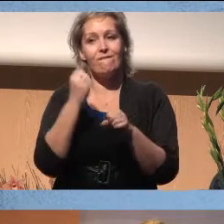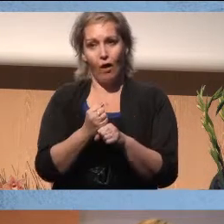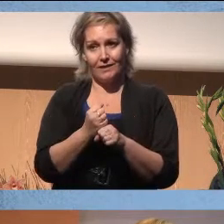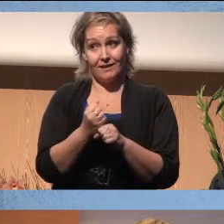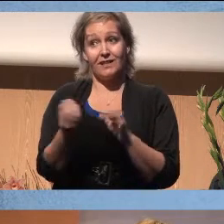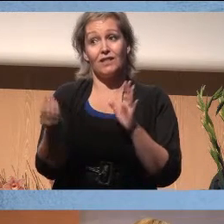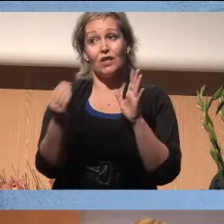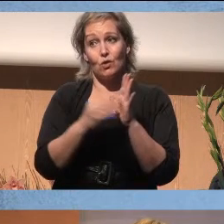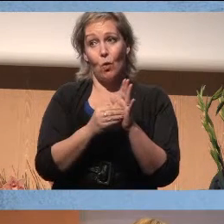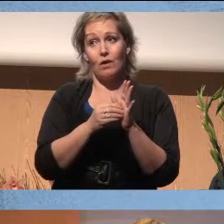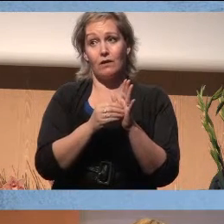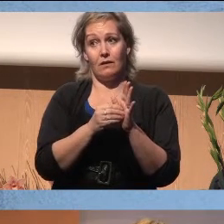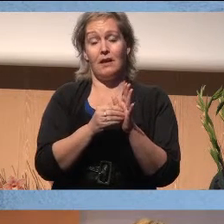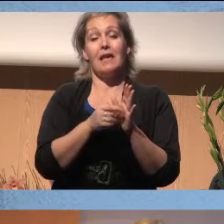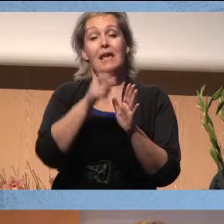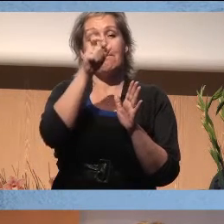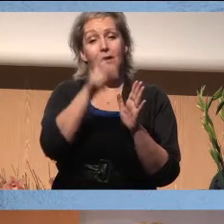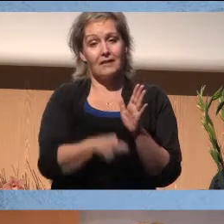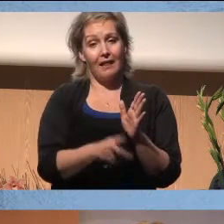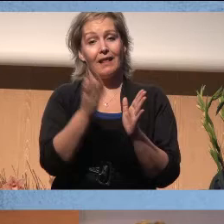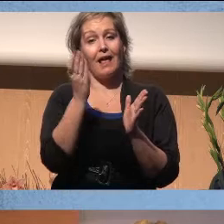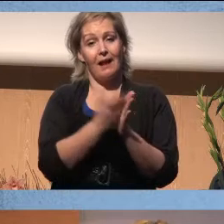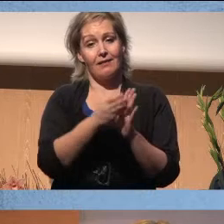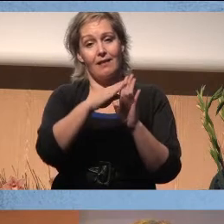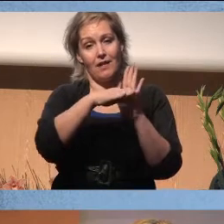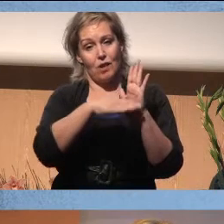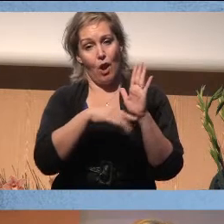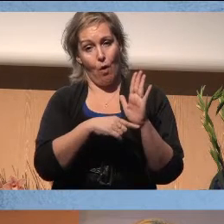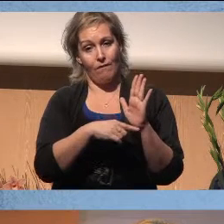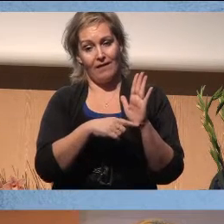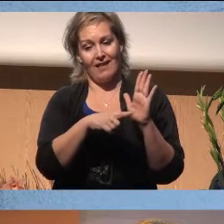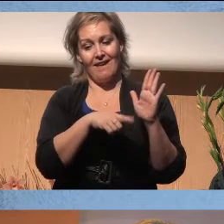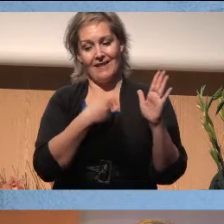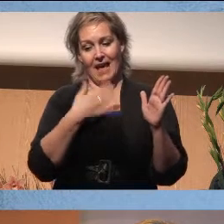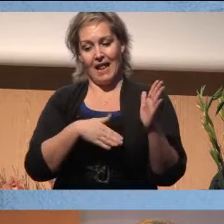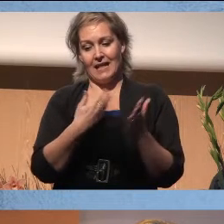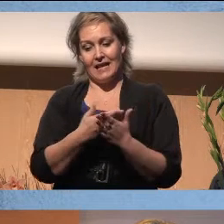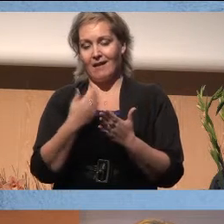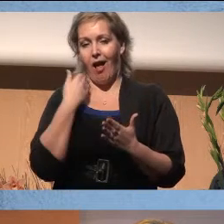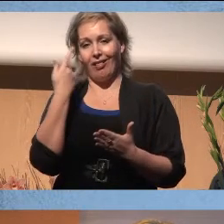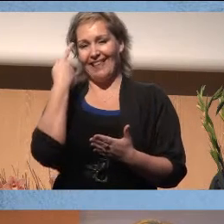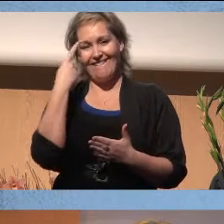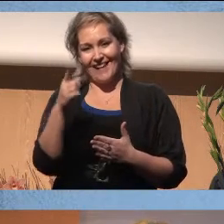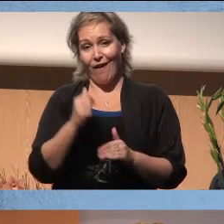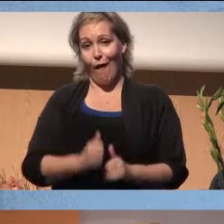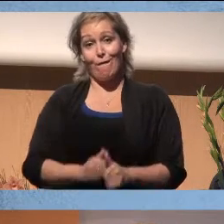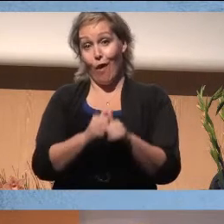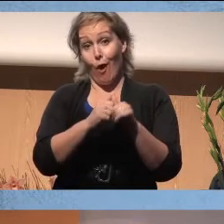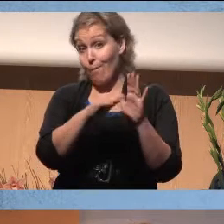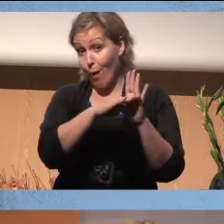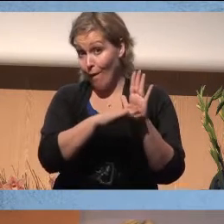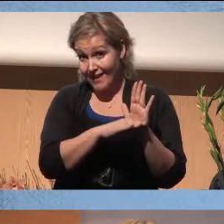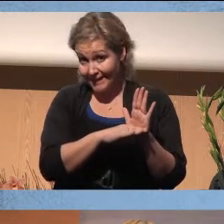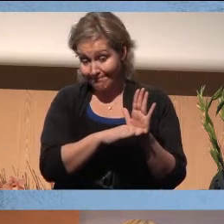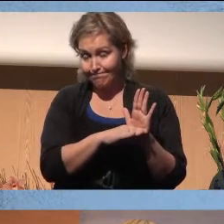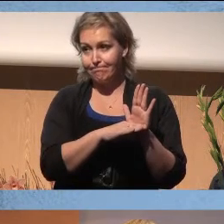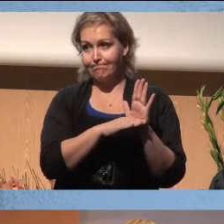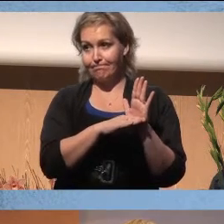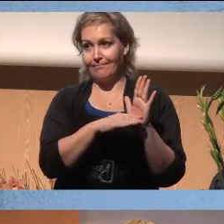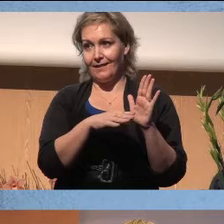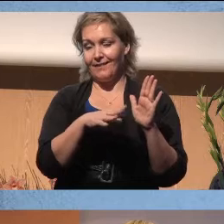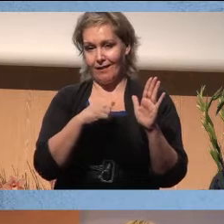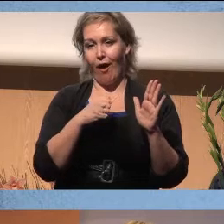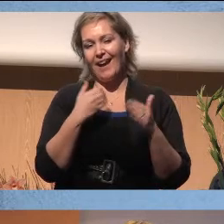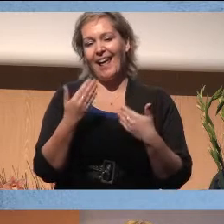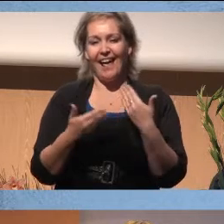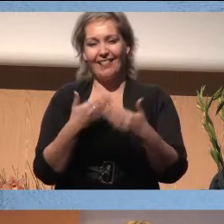så står det i pasientrettighetsloven. Nå er jo vi i helsetjenesten ikke alltid så flinke til å følge opp lover. Vi tar det litt